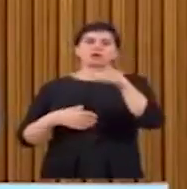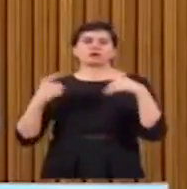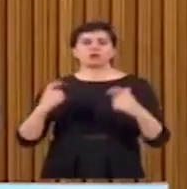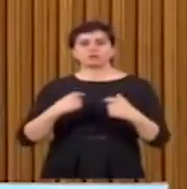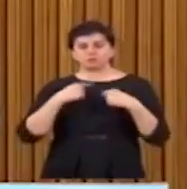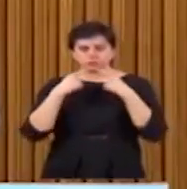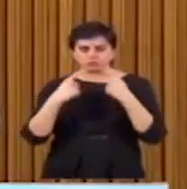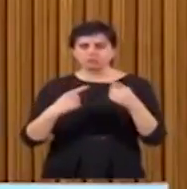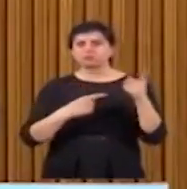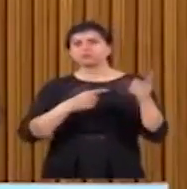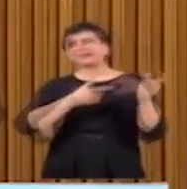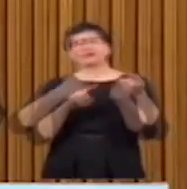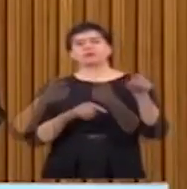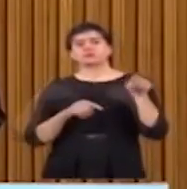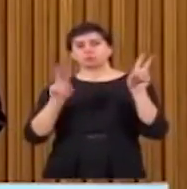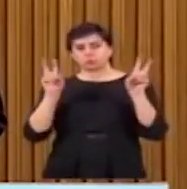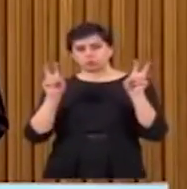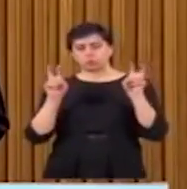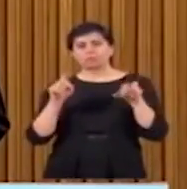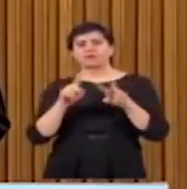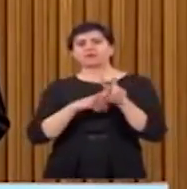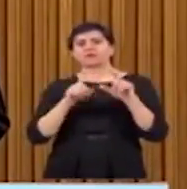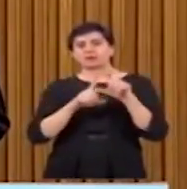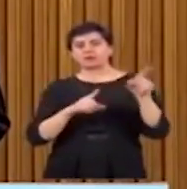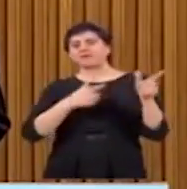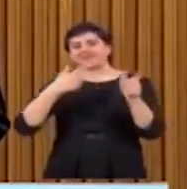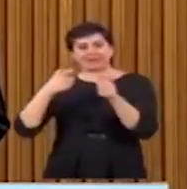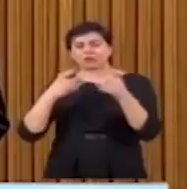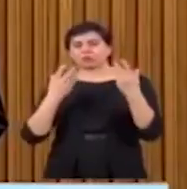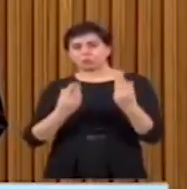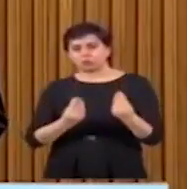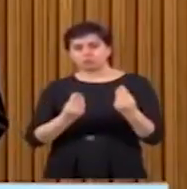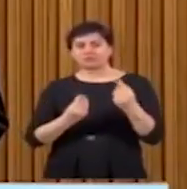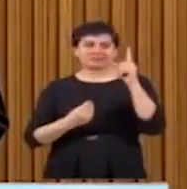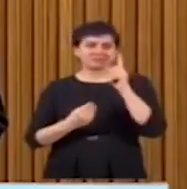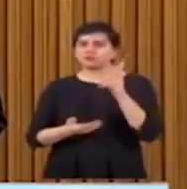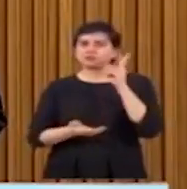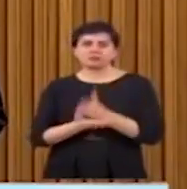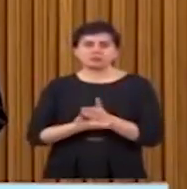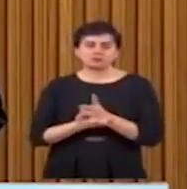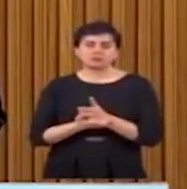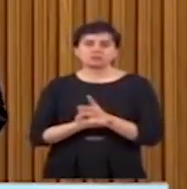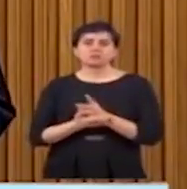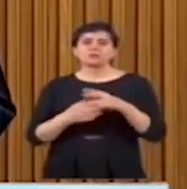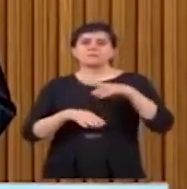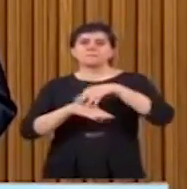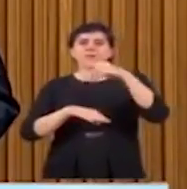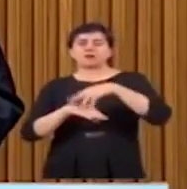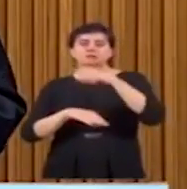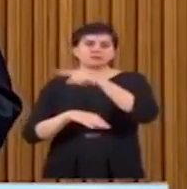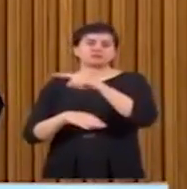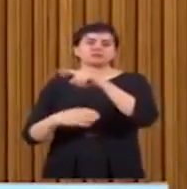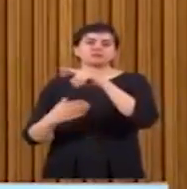söyledim. Bunlar terör örgütüdür. PYD'nin terör örgütü olduğuna ilişkin ilk karar Mardin 2. Ağır